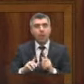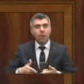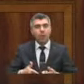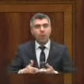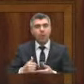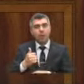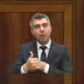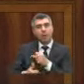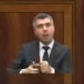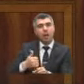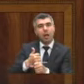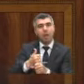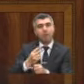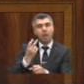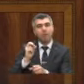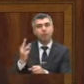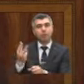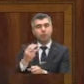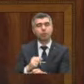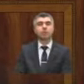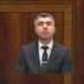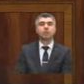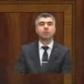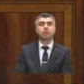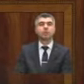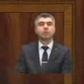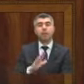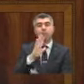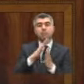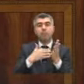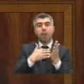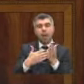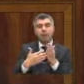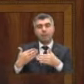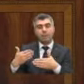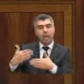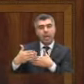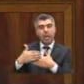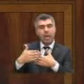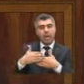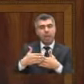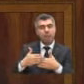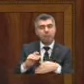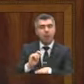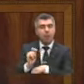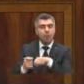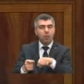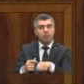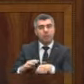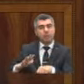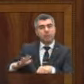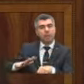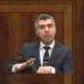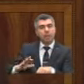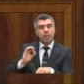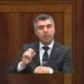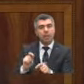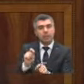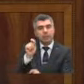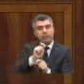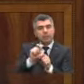السنة المقبلة. وفي إطار برنامج تقليص الفوارق المجالية والاجتماعية، تم العمل على تأهيل